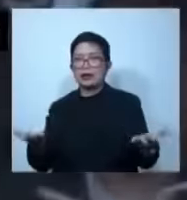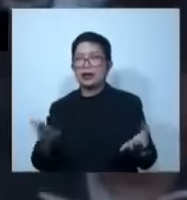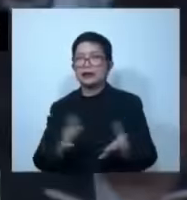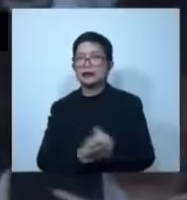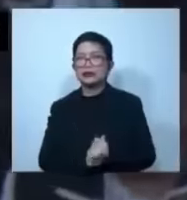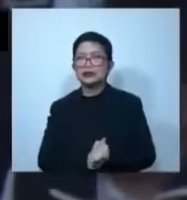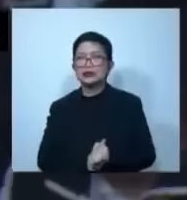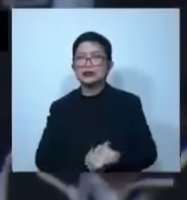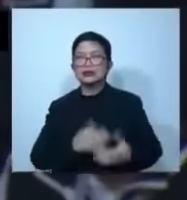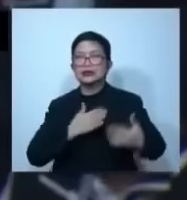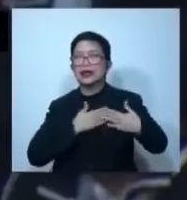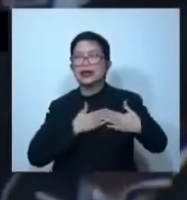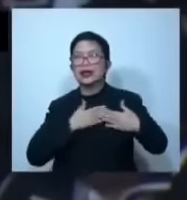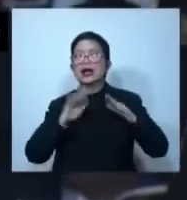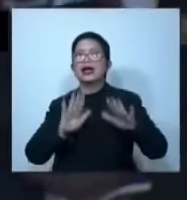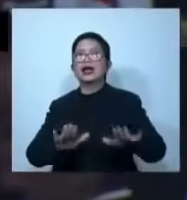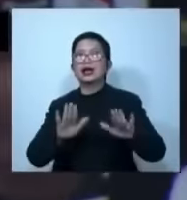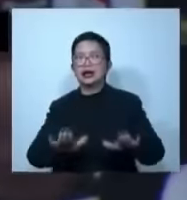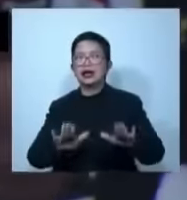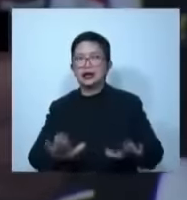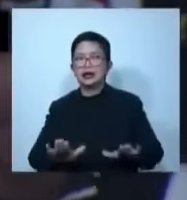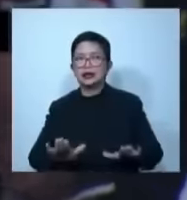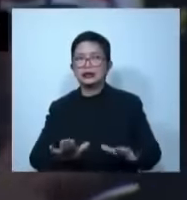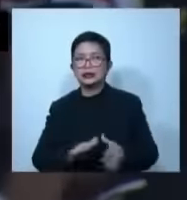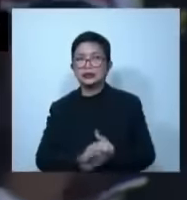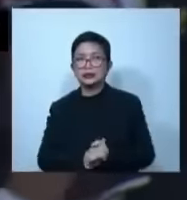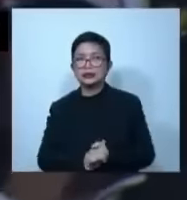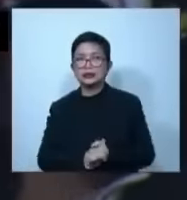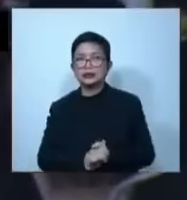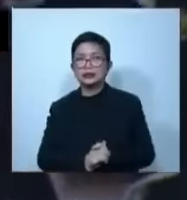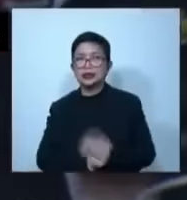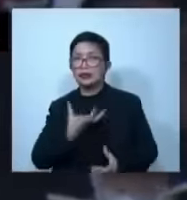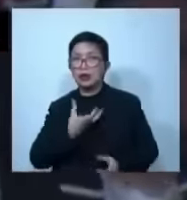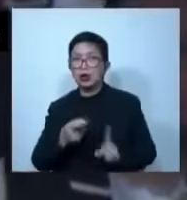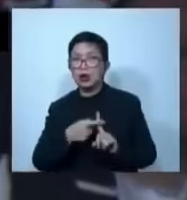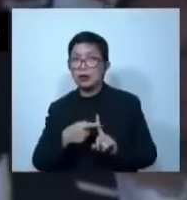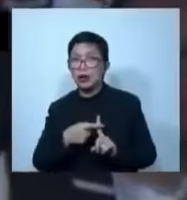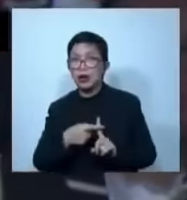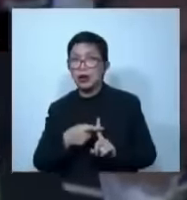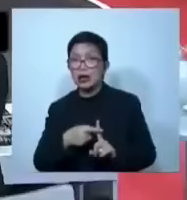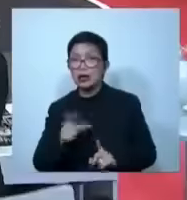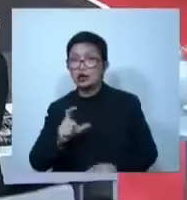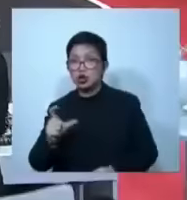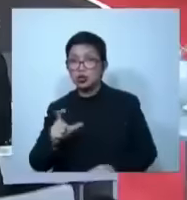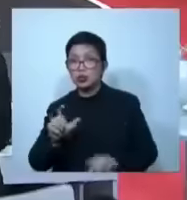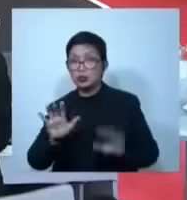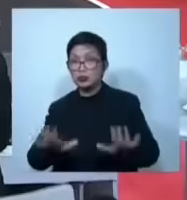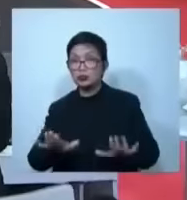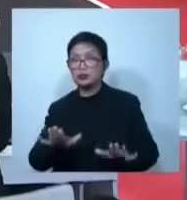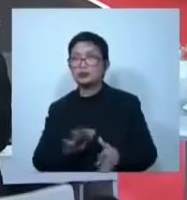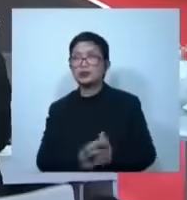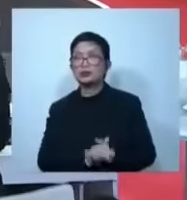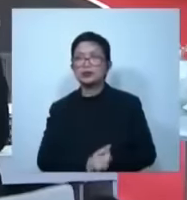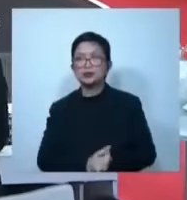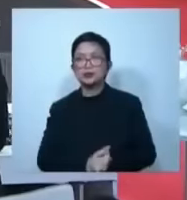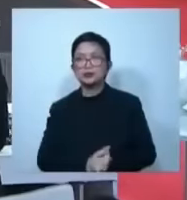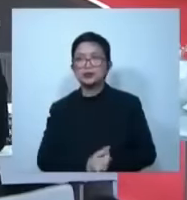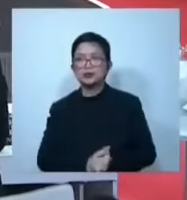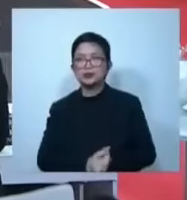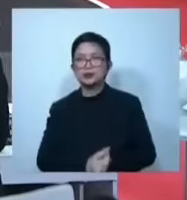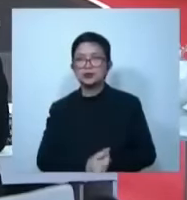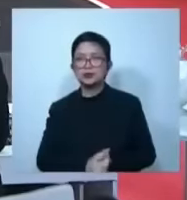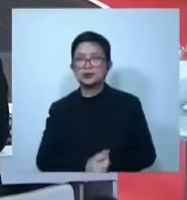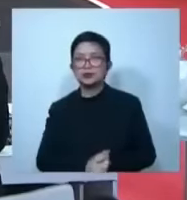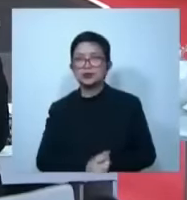Ditahan dulu Bapak, apakah ada yang ditambahkan selain itu? Cukup. Baik, selanjutnya. Ya, Kami